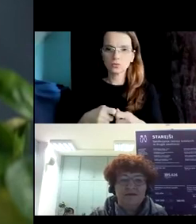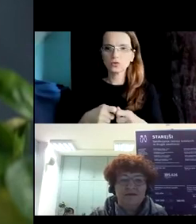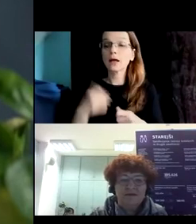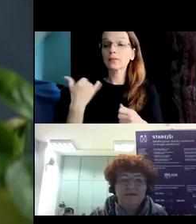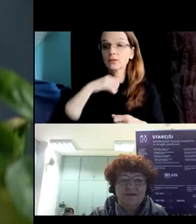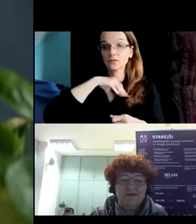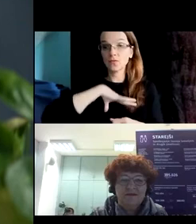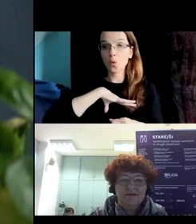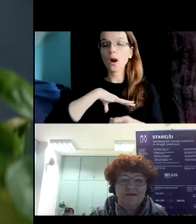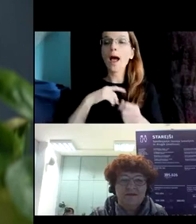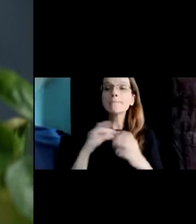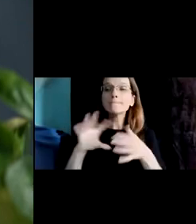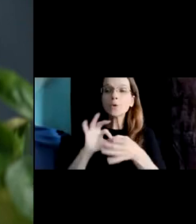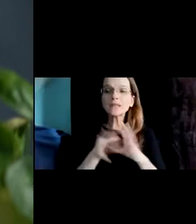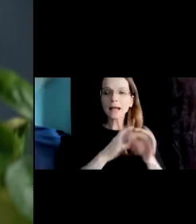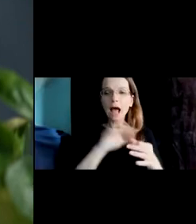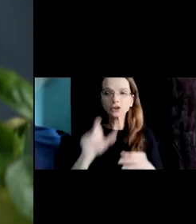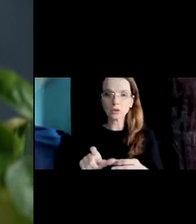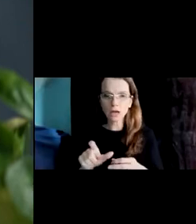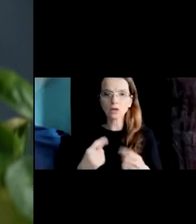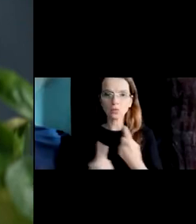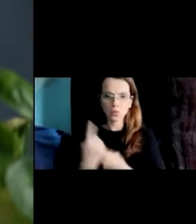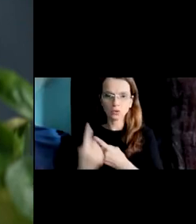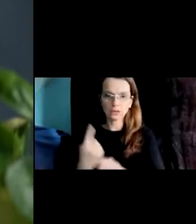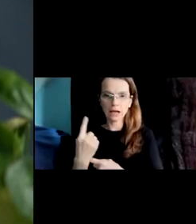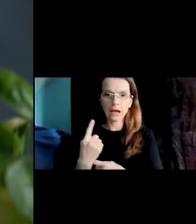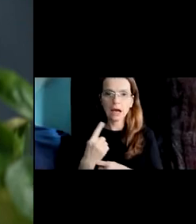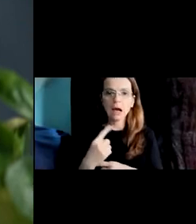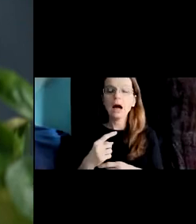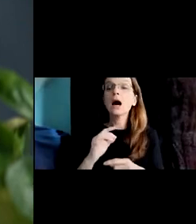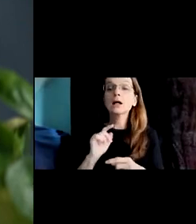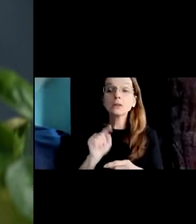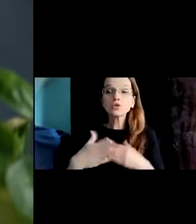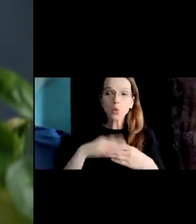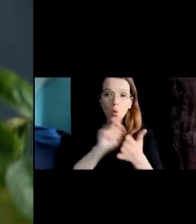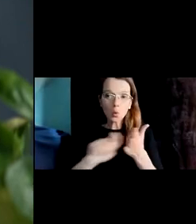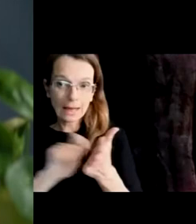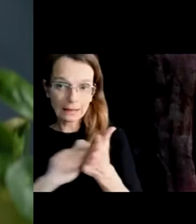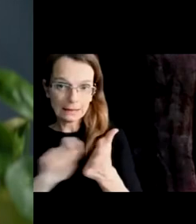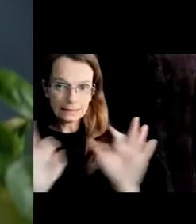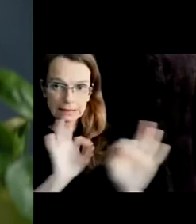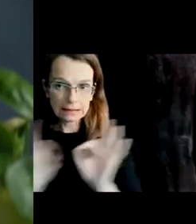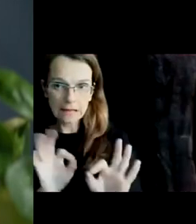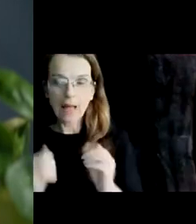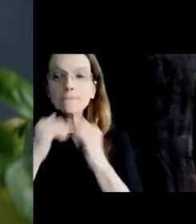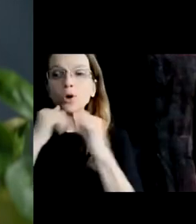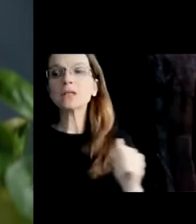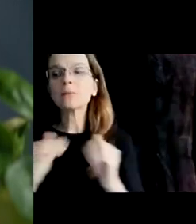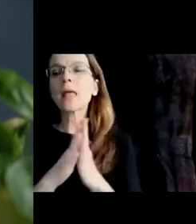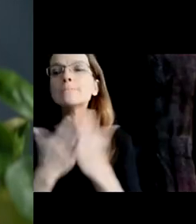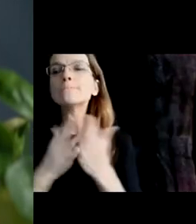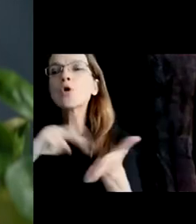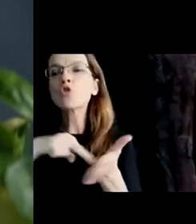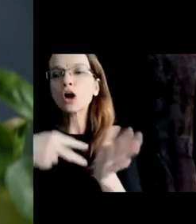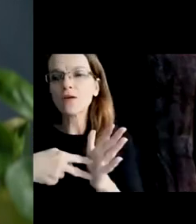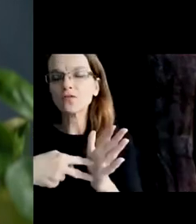vlogi moderatorke današnjega dogodka. Sicer pa tudi sourednica posebne monografije, ki vam jo bomo predstavili v